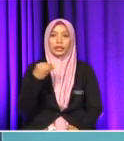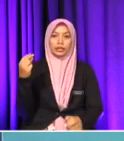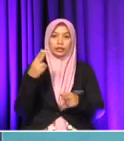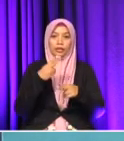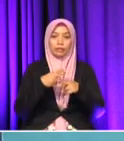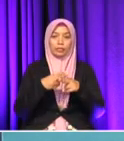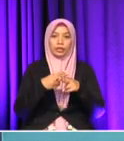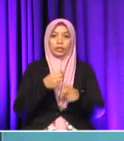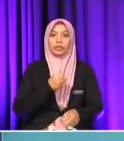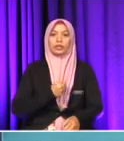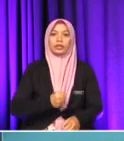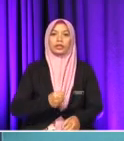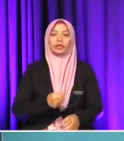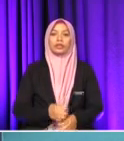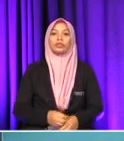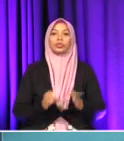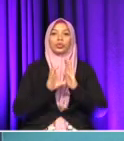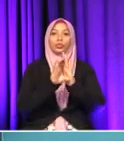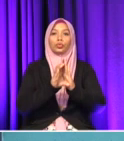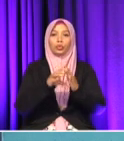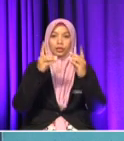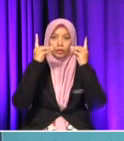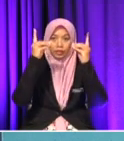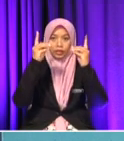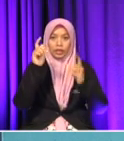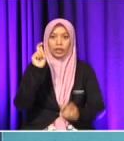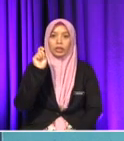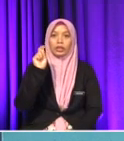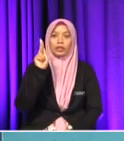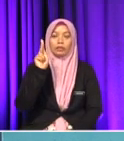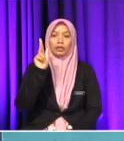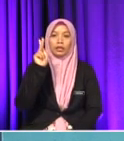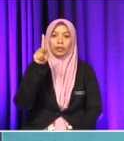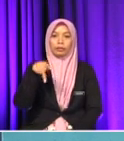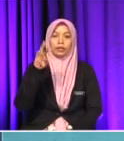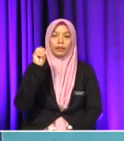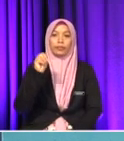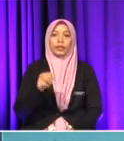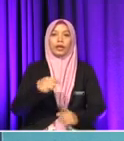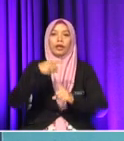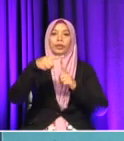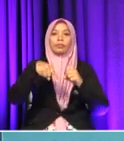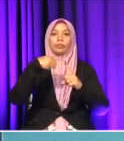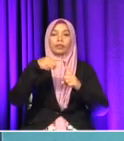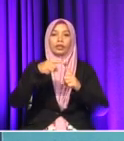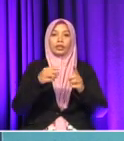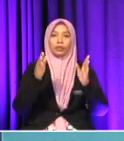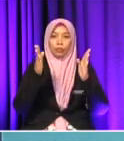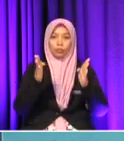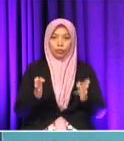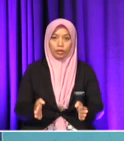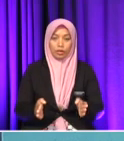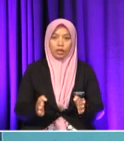berikan di sini jadi apabila audien melihat logo ini jadi memiliki sudah tahu bahwa